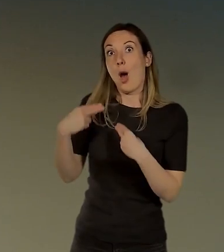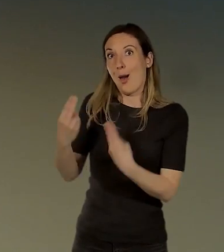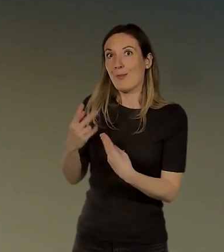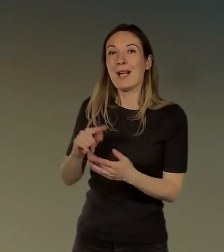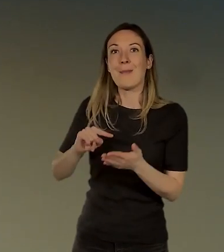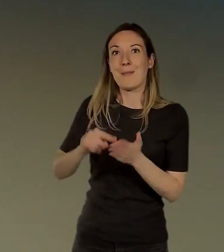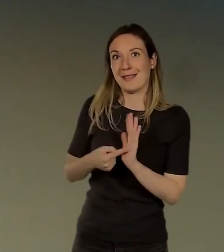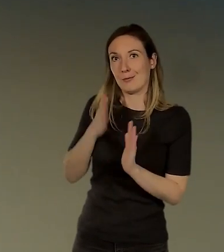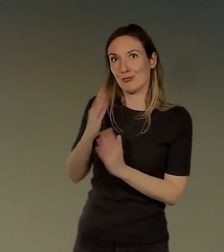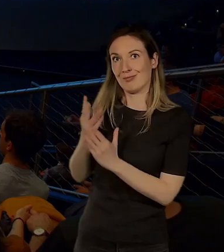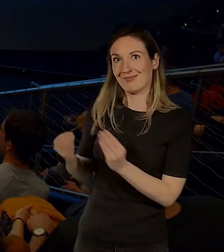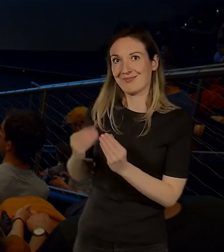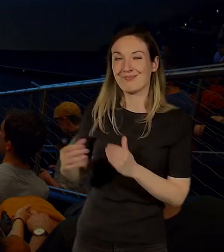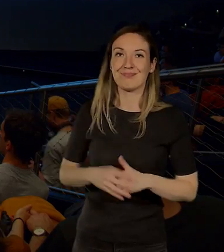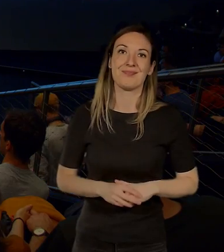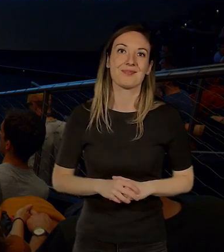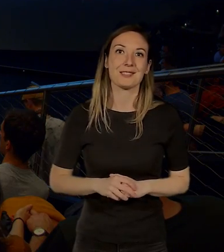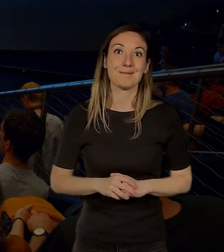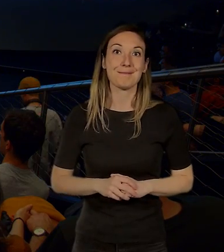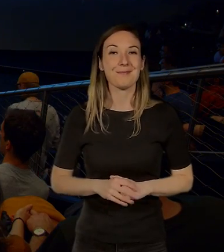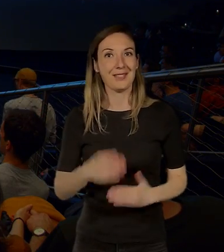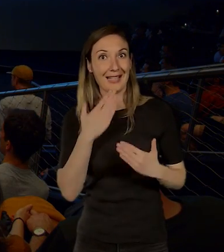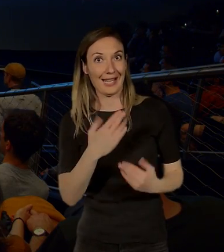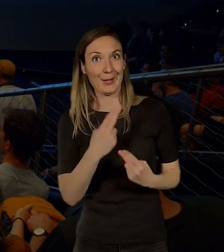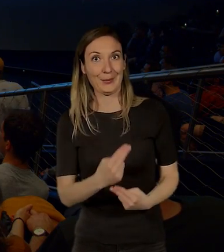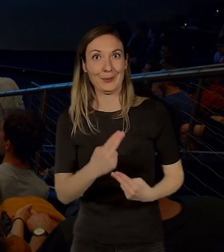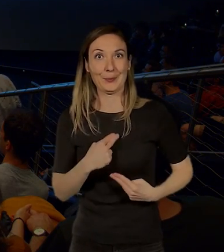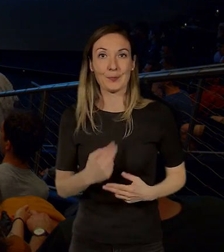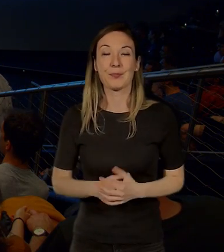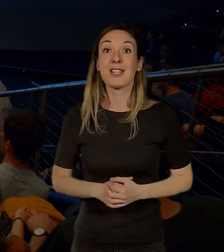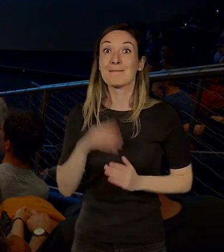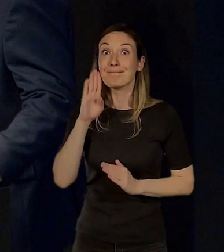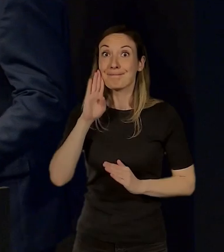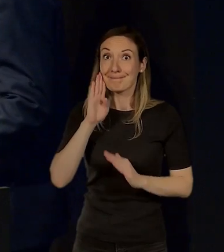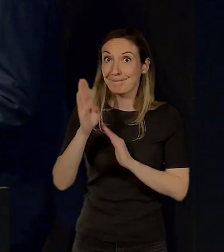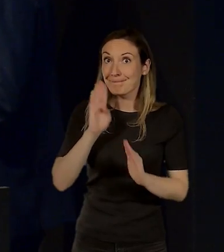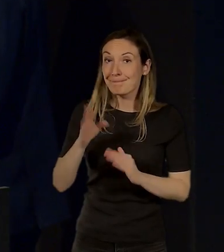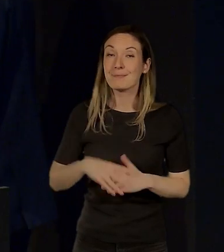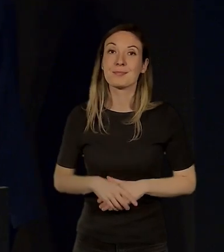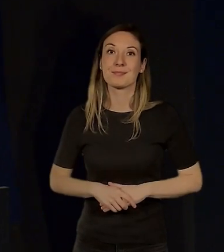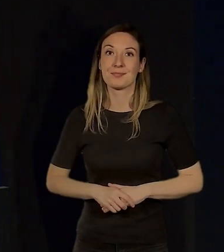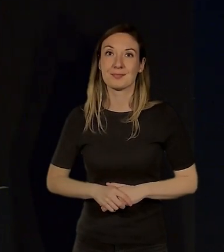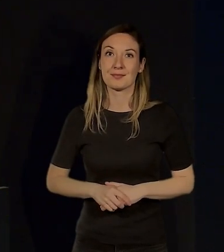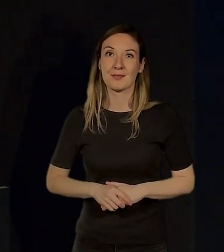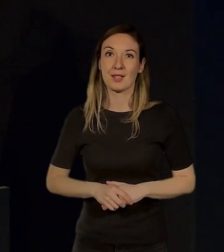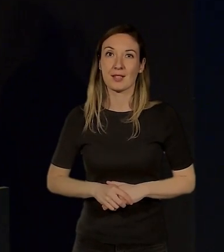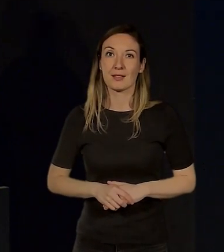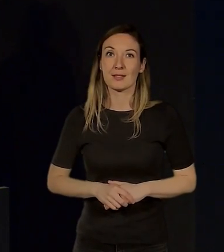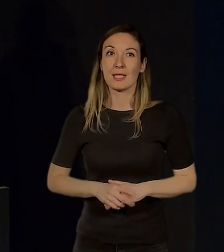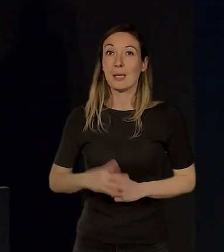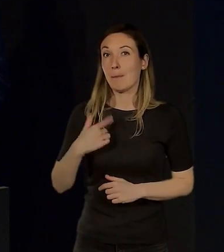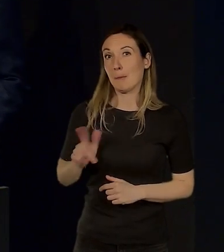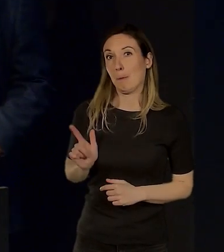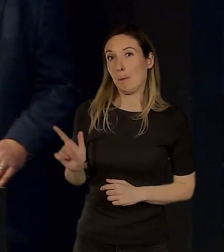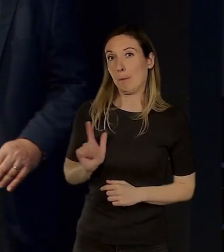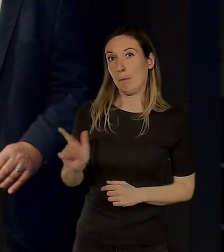Petrovi. Moc děkuji za slovo, všechny zdravím. My jsme rádi, že vlastně můžeme